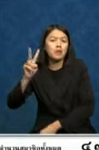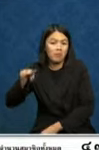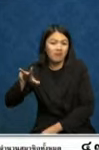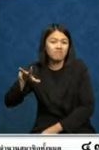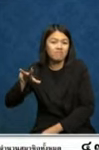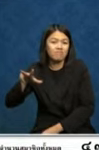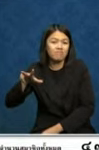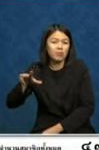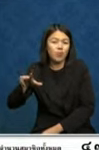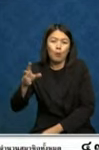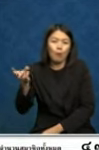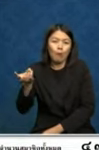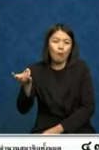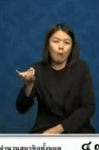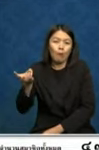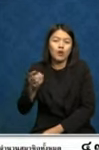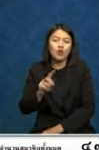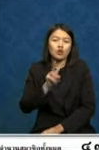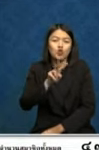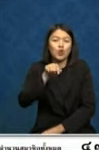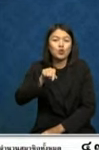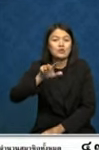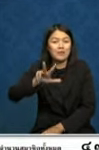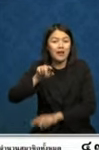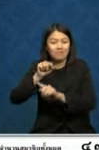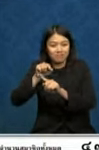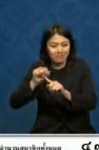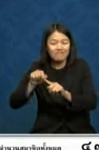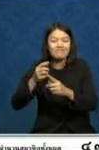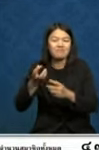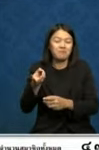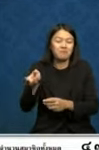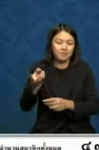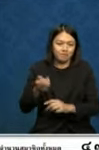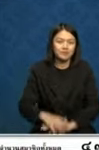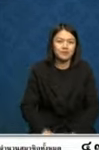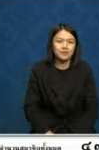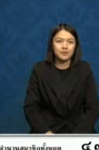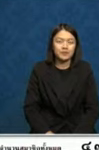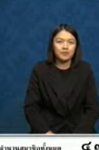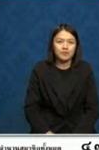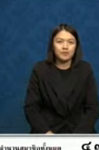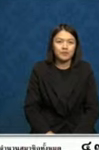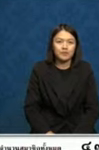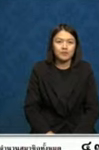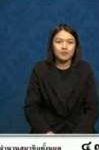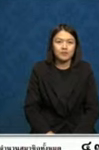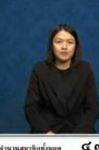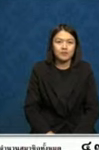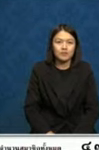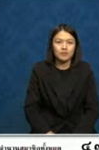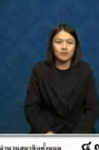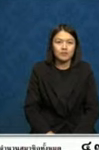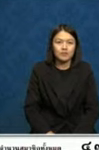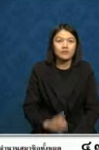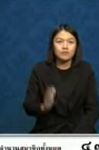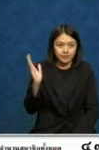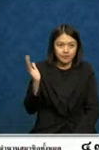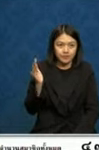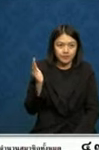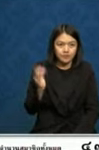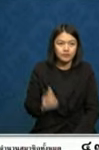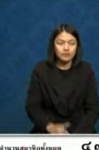ร่มันเท่ากับแค่ 2.32% เท่านั้นเองนะครับเรื่องนี้ขอสไลด์ต่อไป